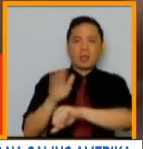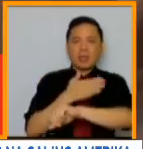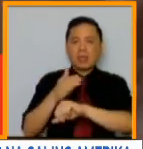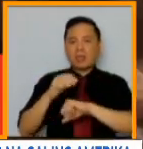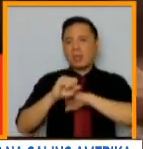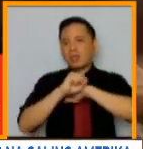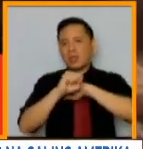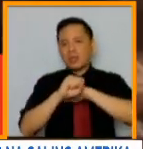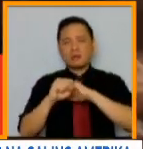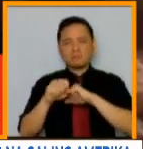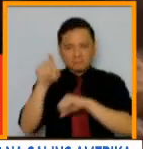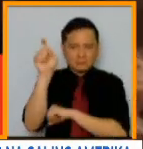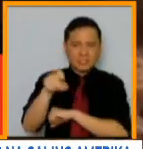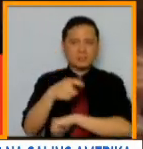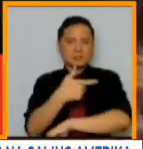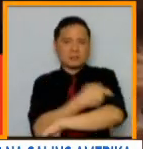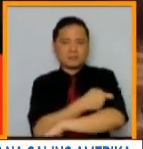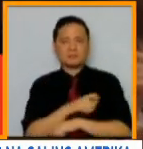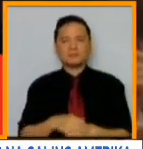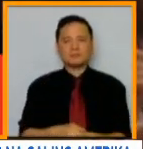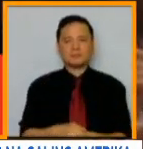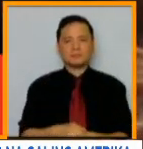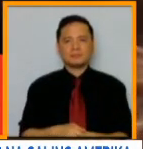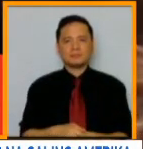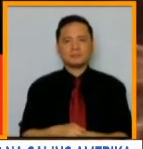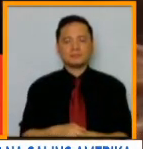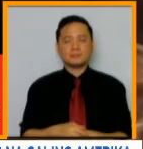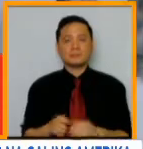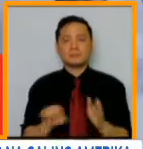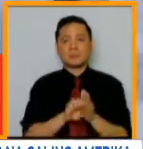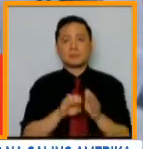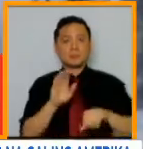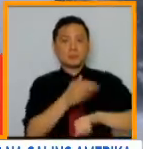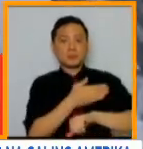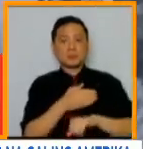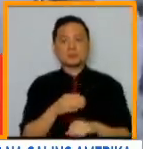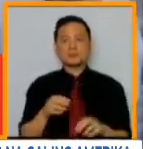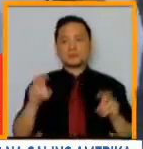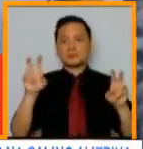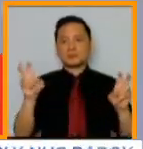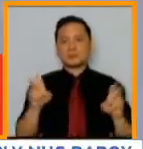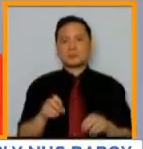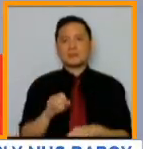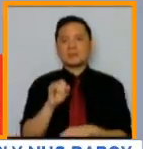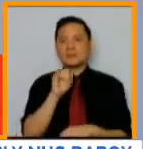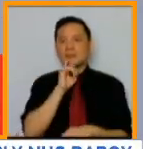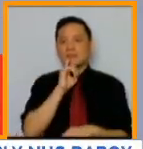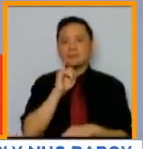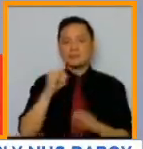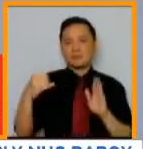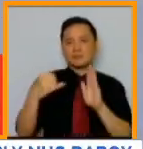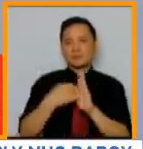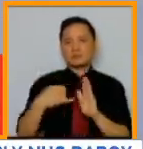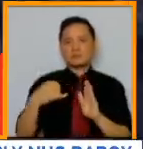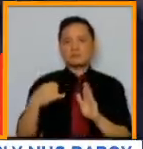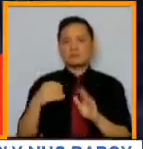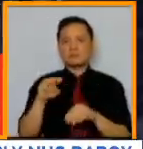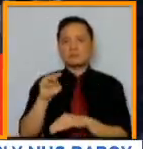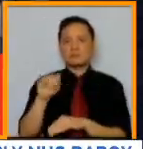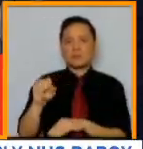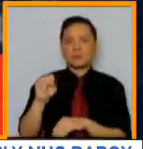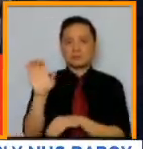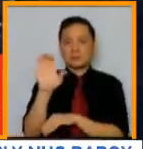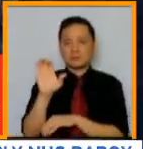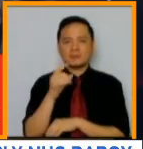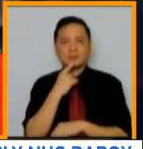Sinabi sa kantang it was a masked Christmas na mas ma-enjoy ang holidays ngayon kumpara noon nakaraang taon dahil pwede na ang gatherings